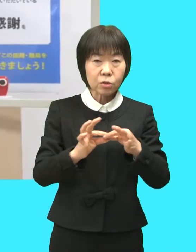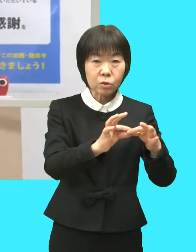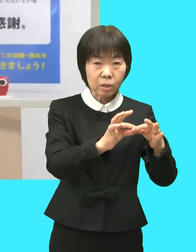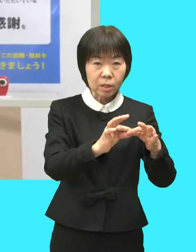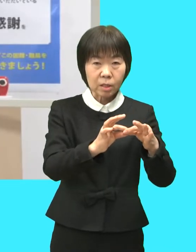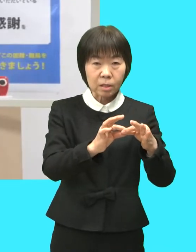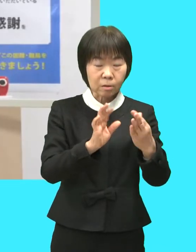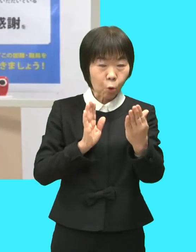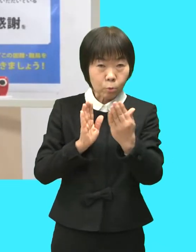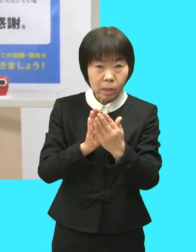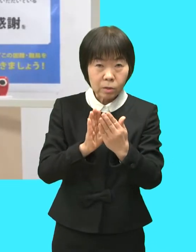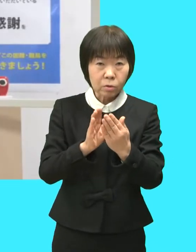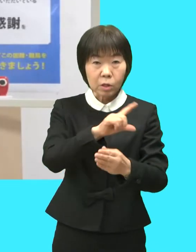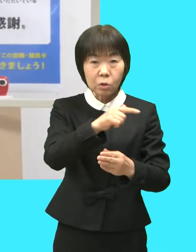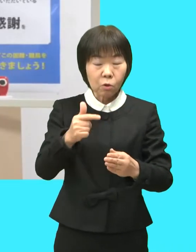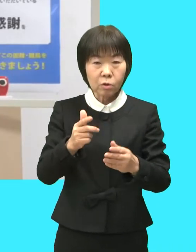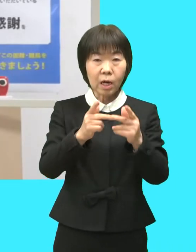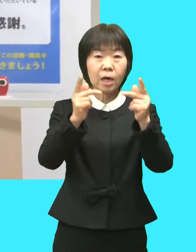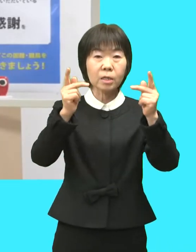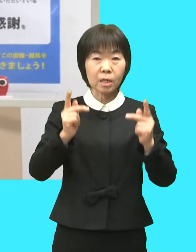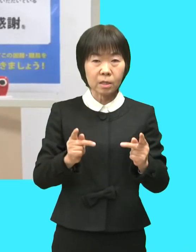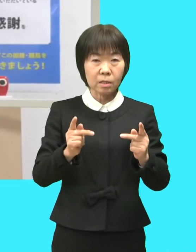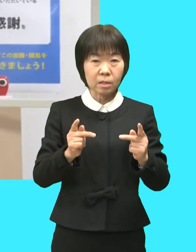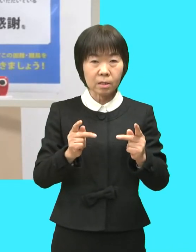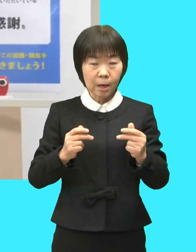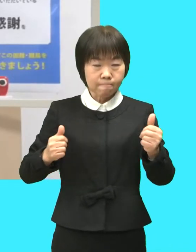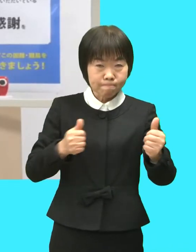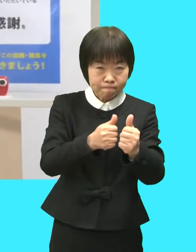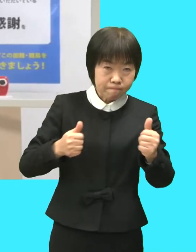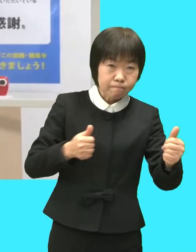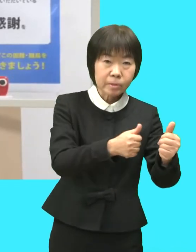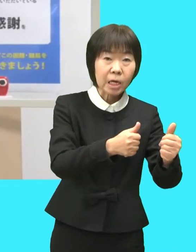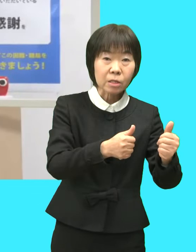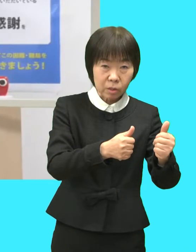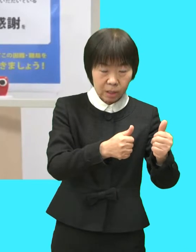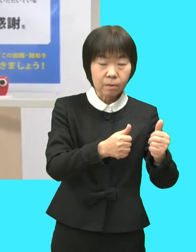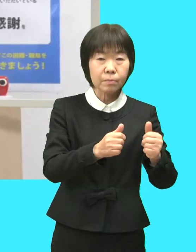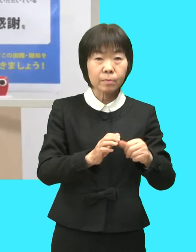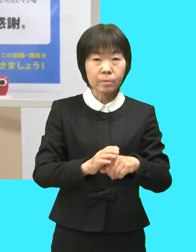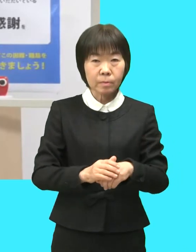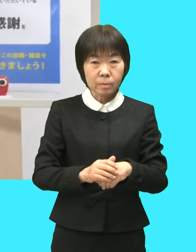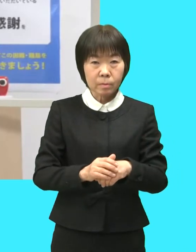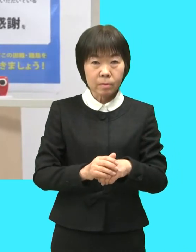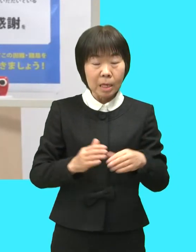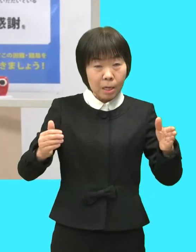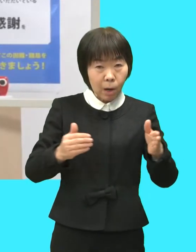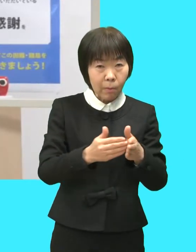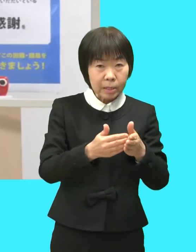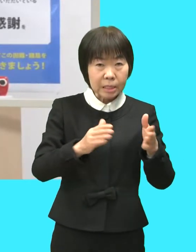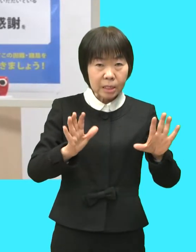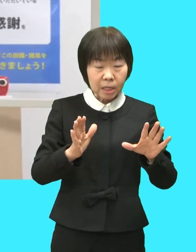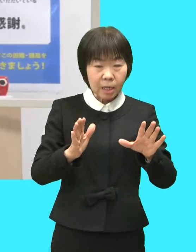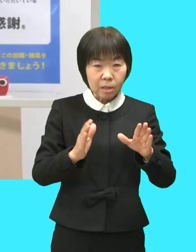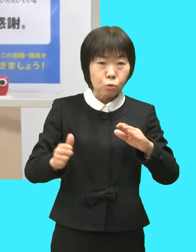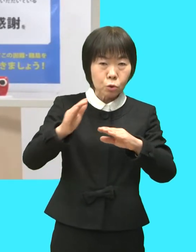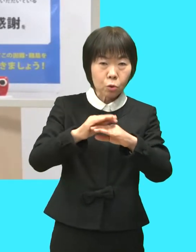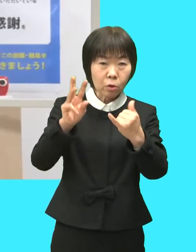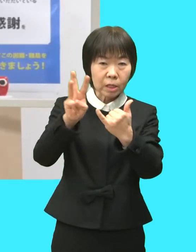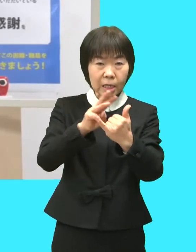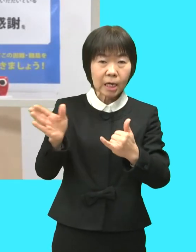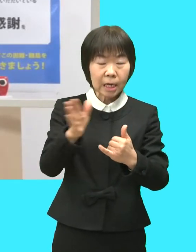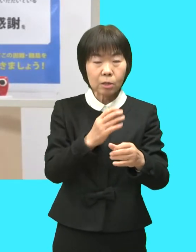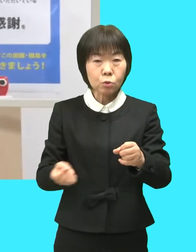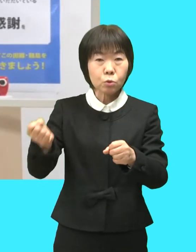き直面するさまざまな課題に果敢にチャレンジをし未曾有の複合災害からの